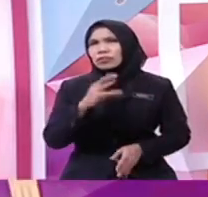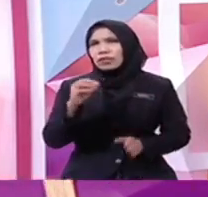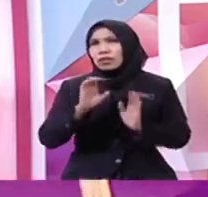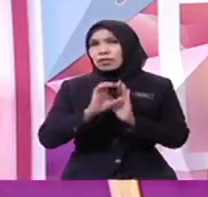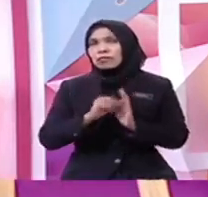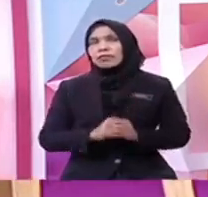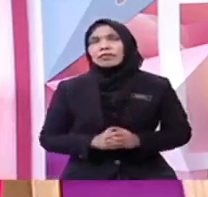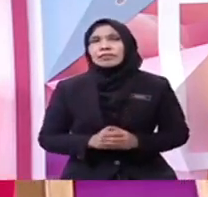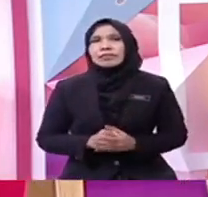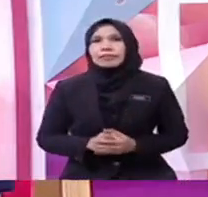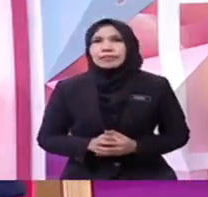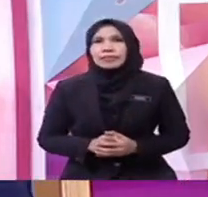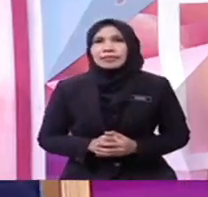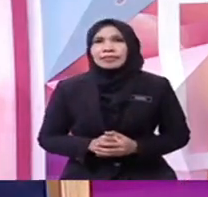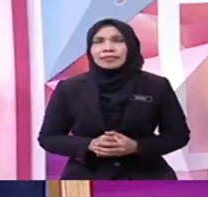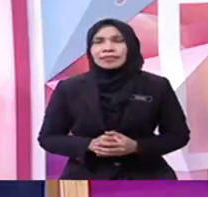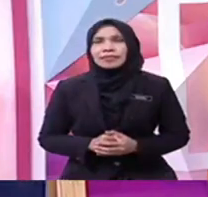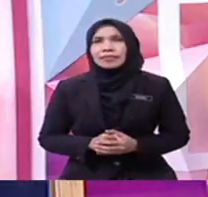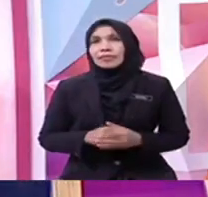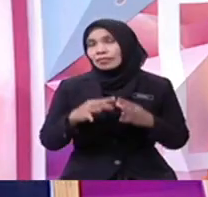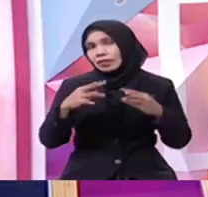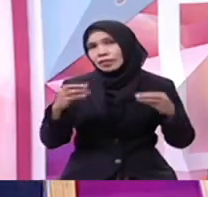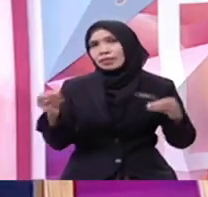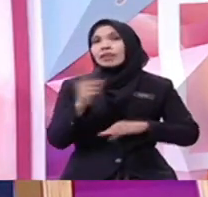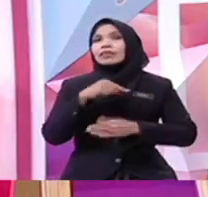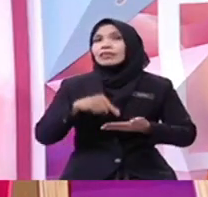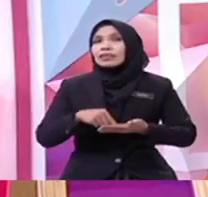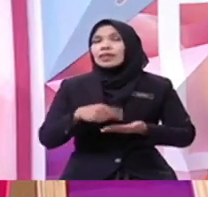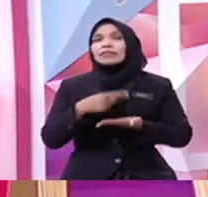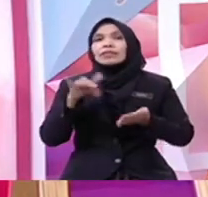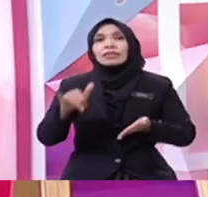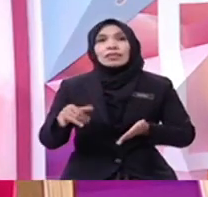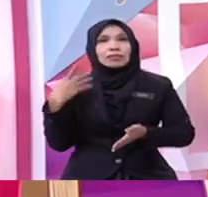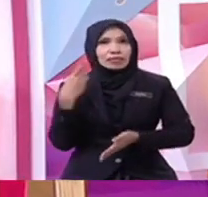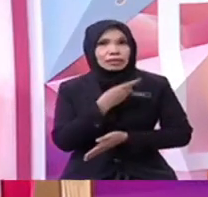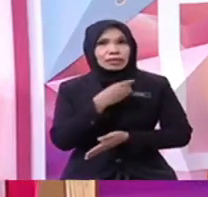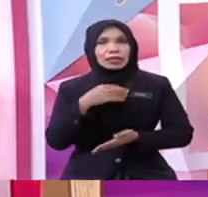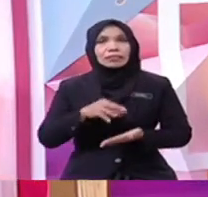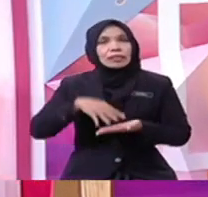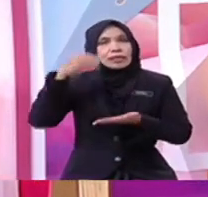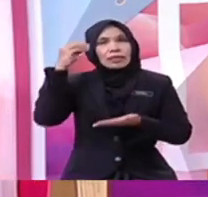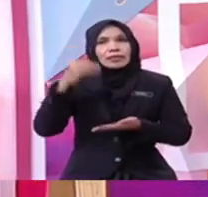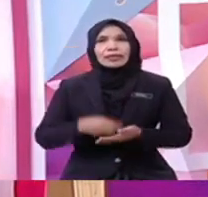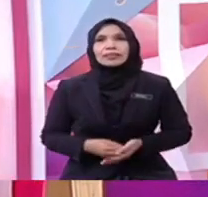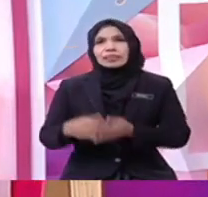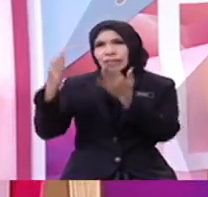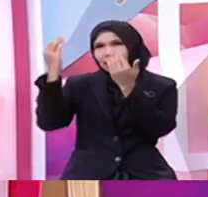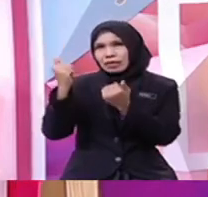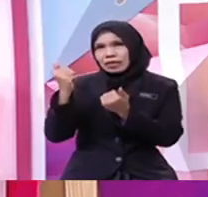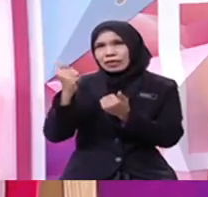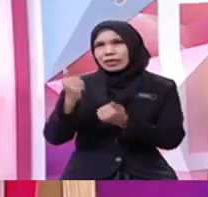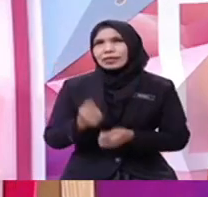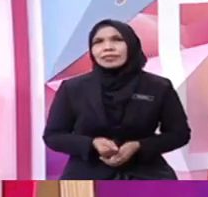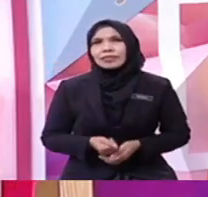berhasiat Pulau baik selesai ini apa yang kita telah belajar sampai satu jam jago untuk gaya hidup yang sehat Diharapkan anda dirumah dapay